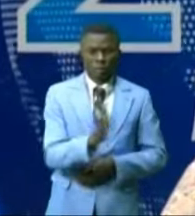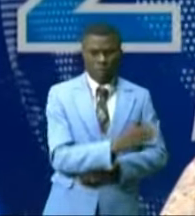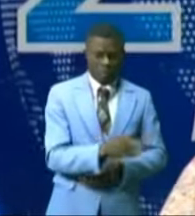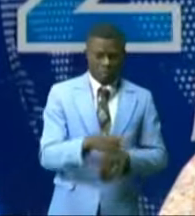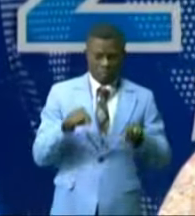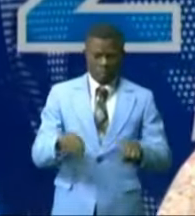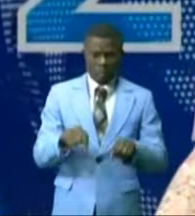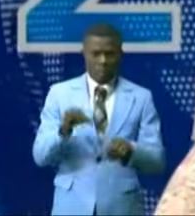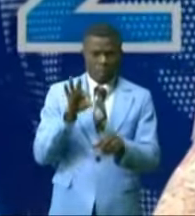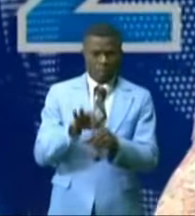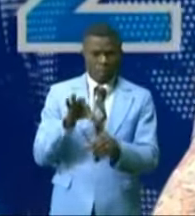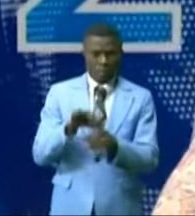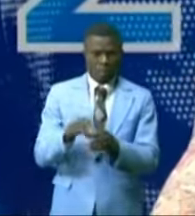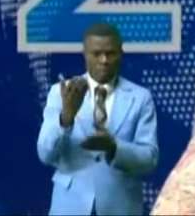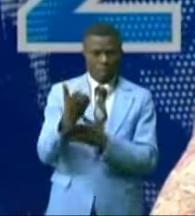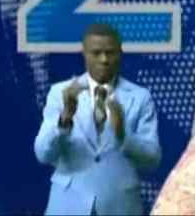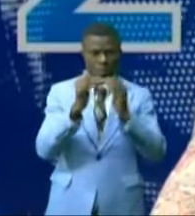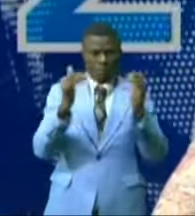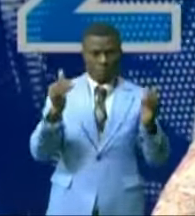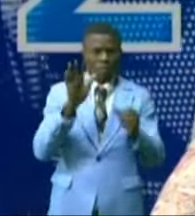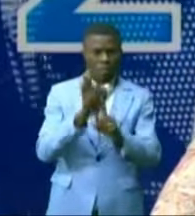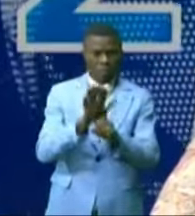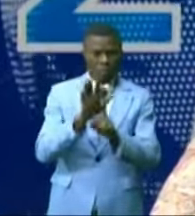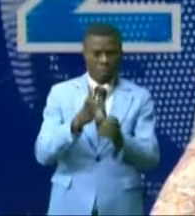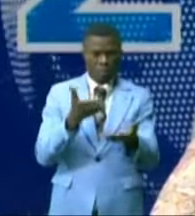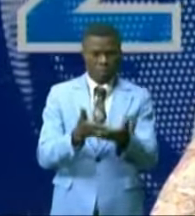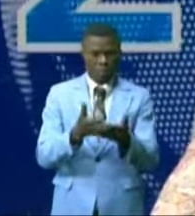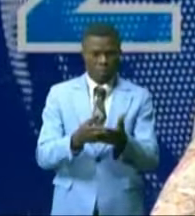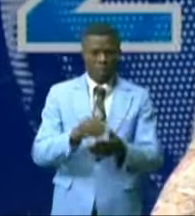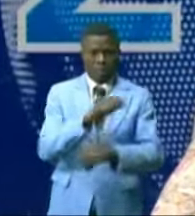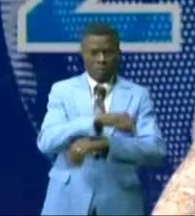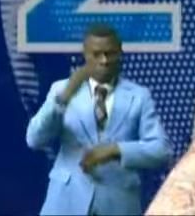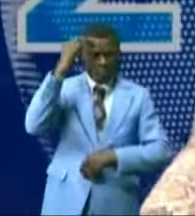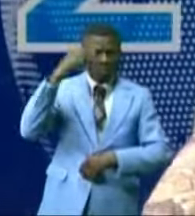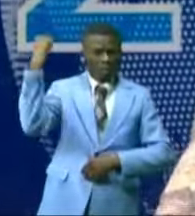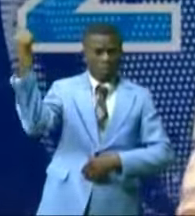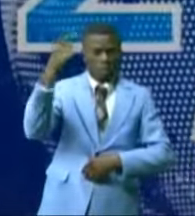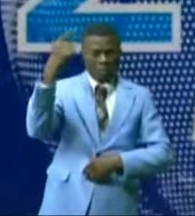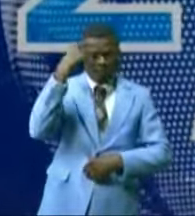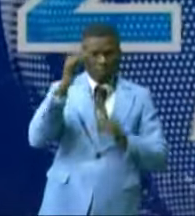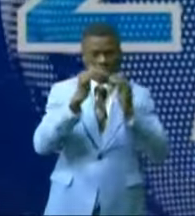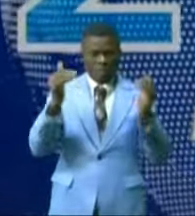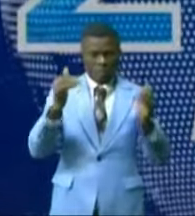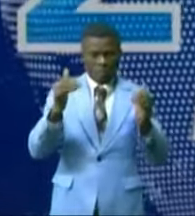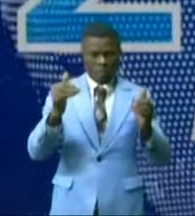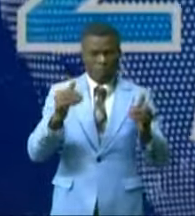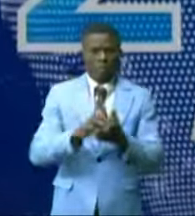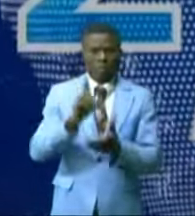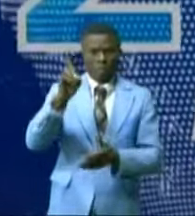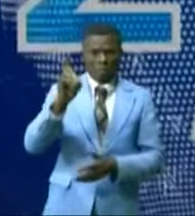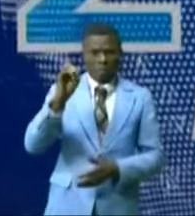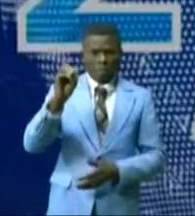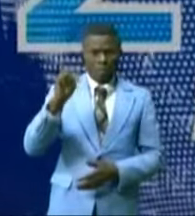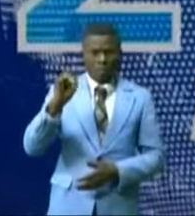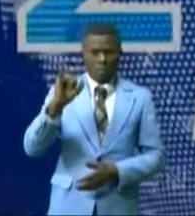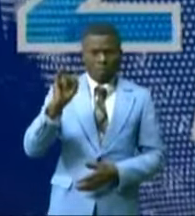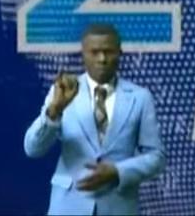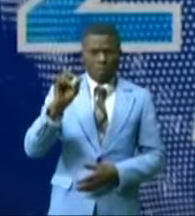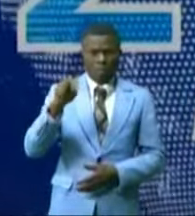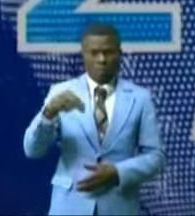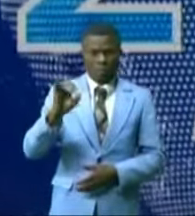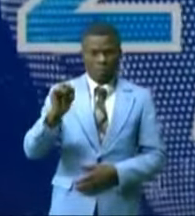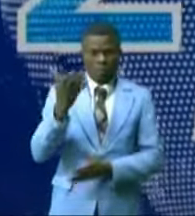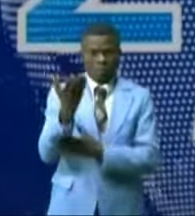cette période électorale, des appels à la paix se multiplient. Le ministère universel pour la paix que dirige Dominique Condé recommande la